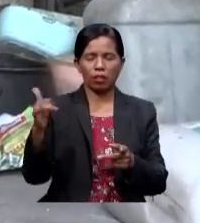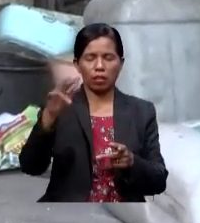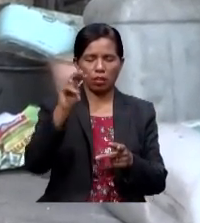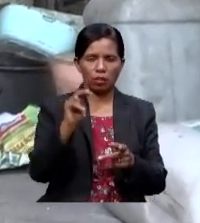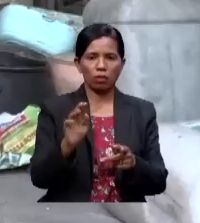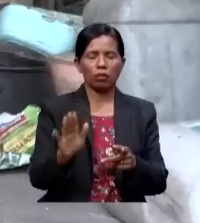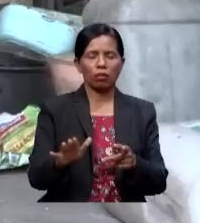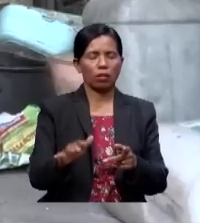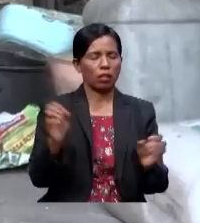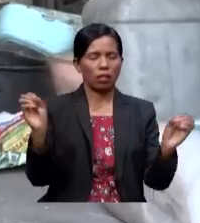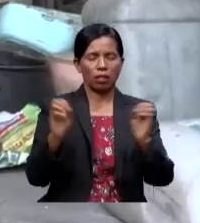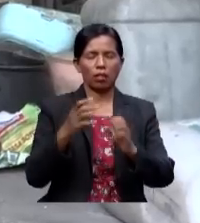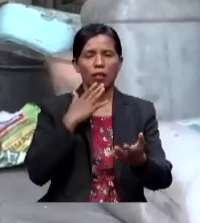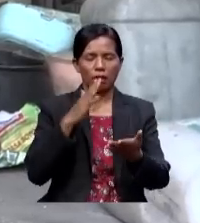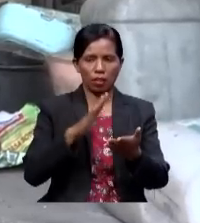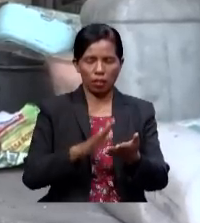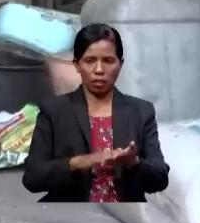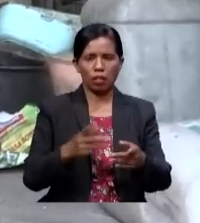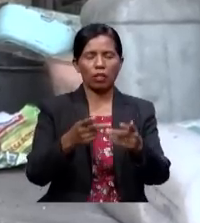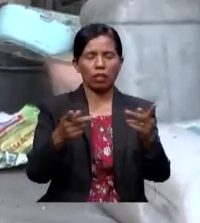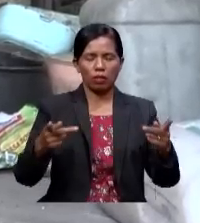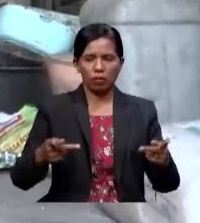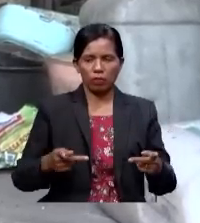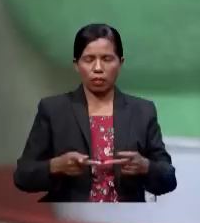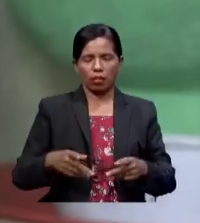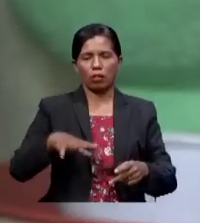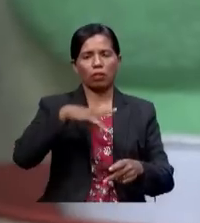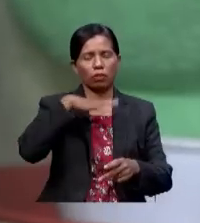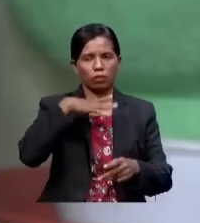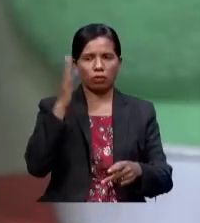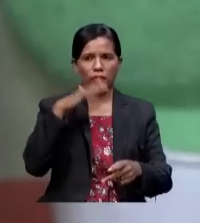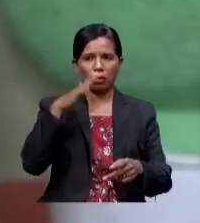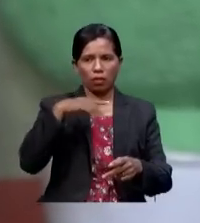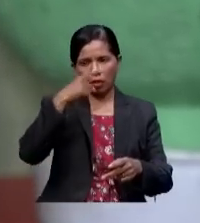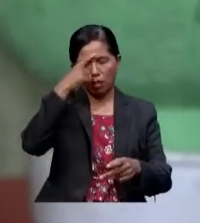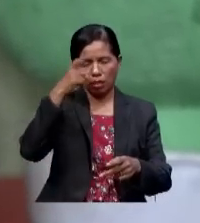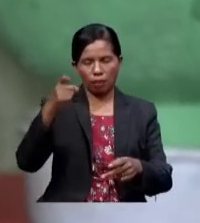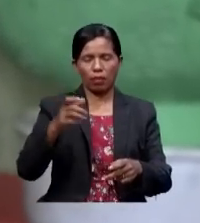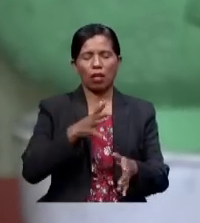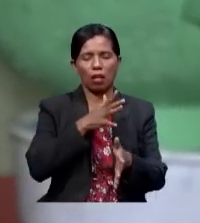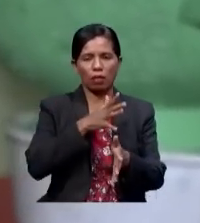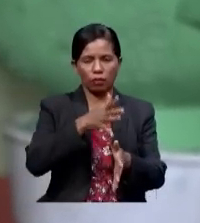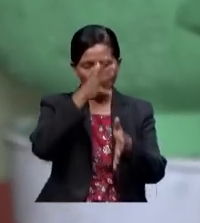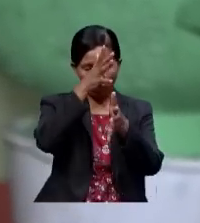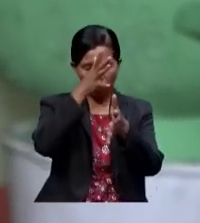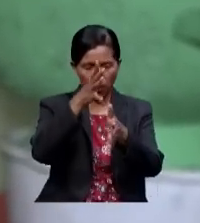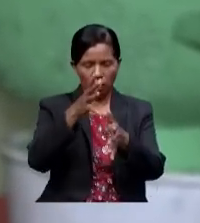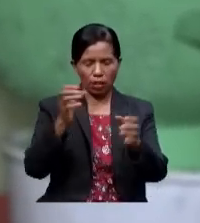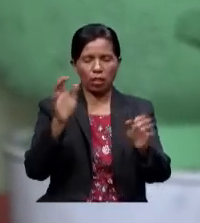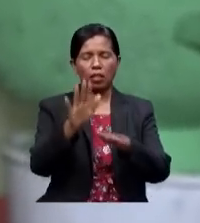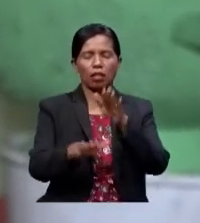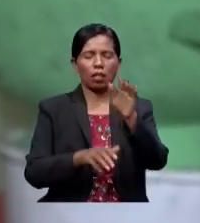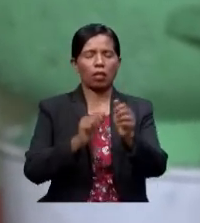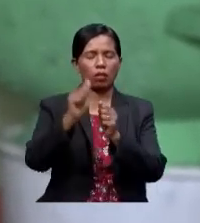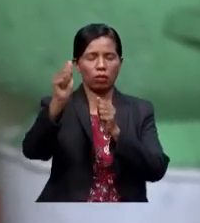ba ladun komfortabel ambiente is tamba avo mane la yona kbit hodi laudok atu se fuer